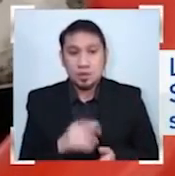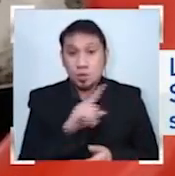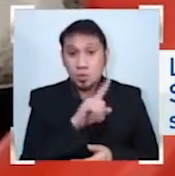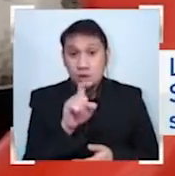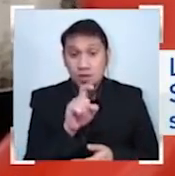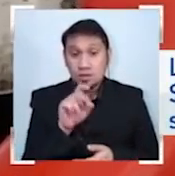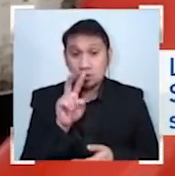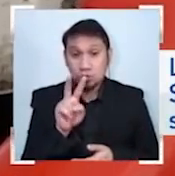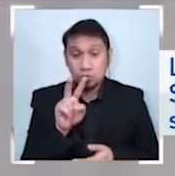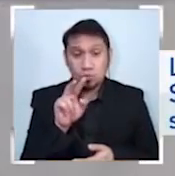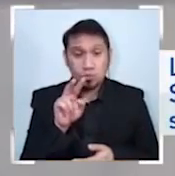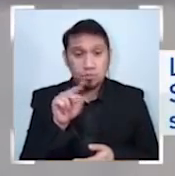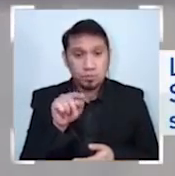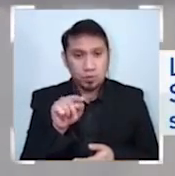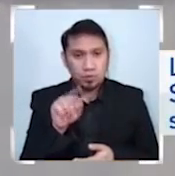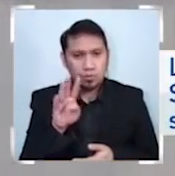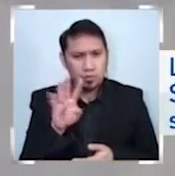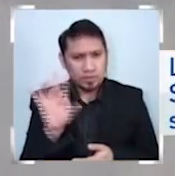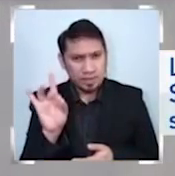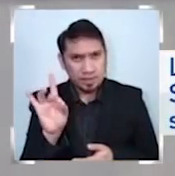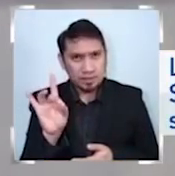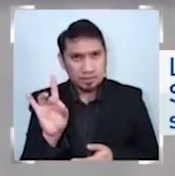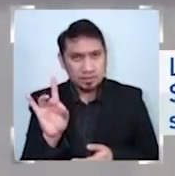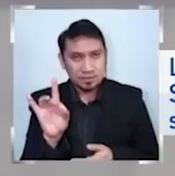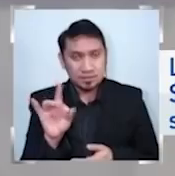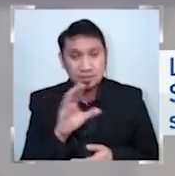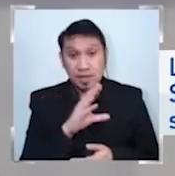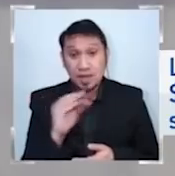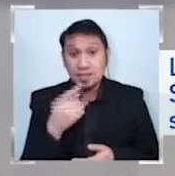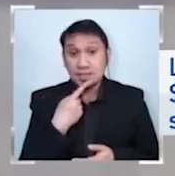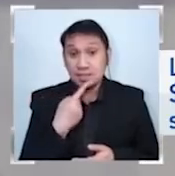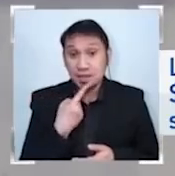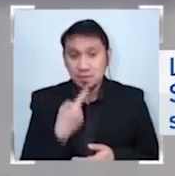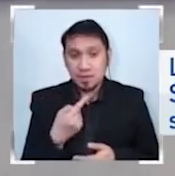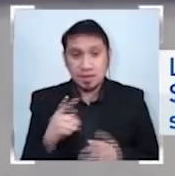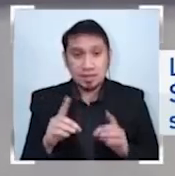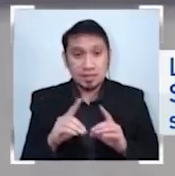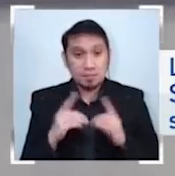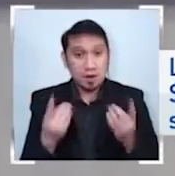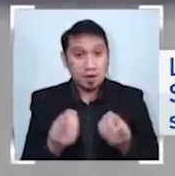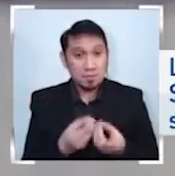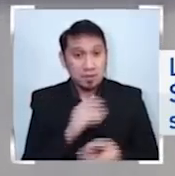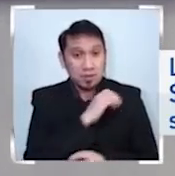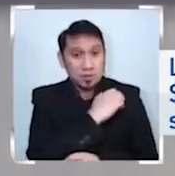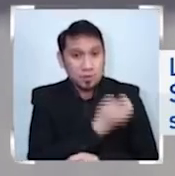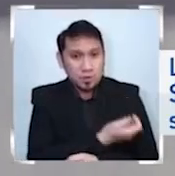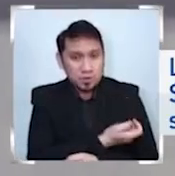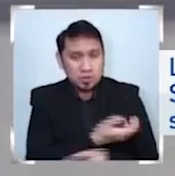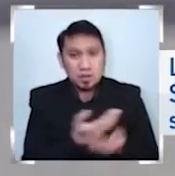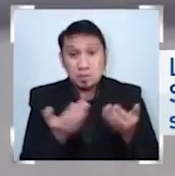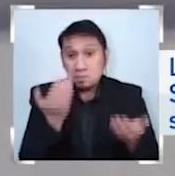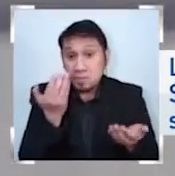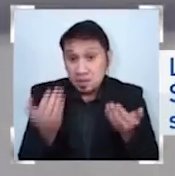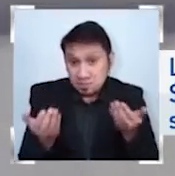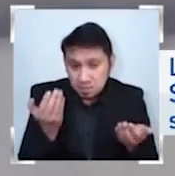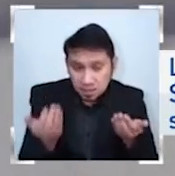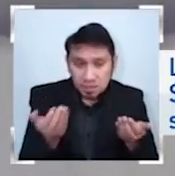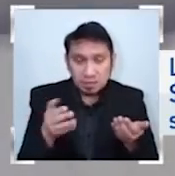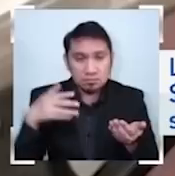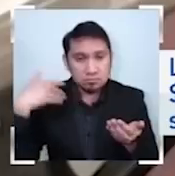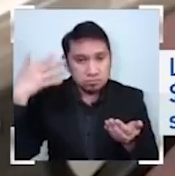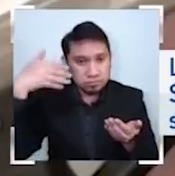$102.48 per barrel ang Brent crude. At sabi ng Department of Energy, napoproject ng mga analyst na baka umabot